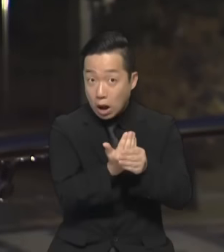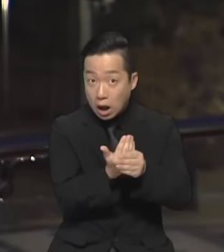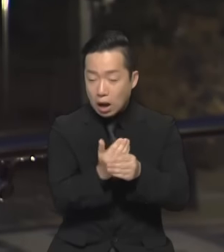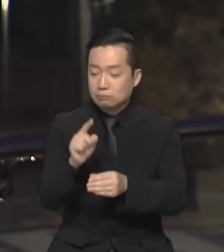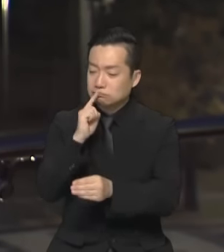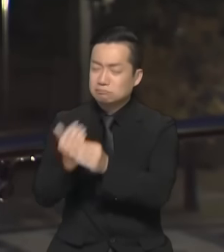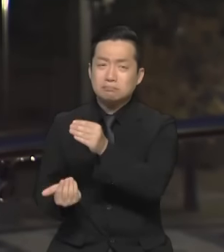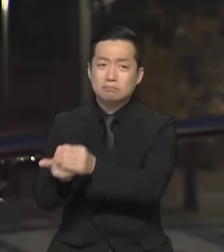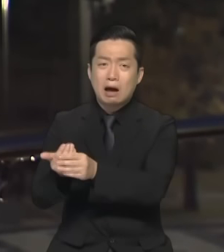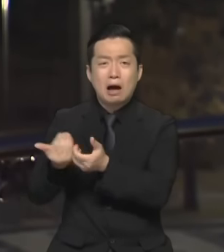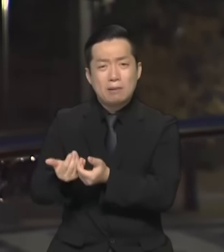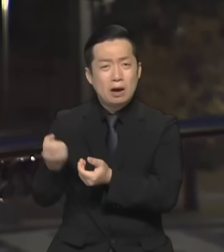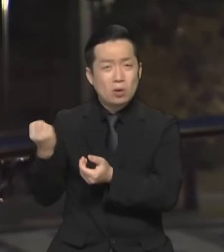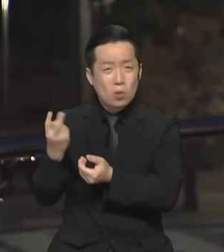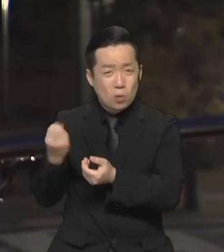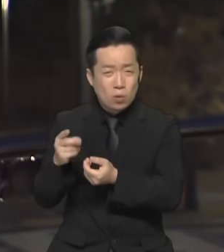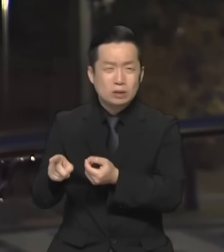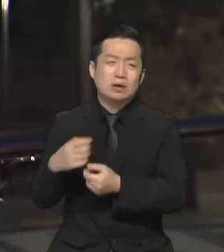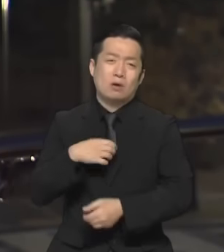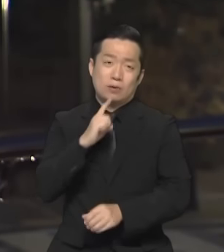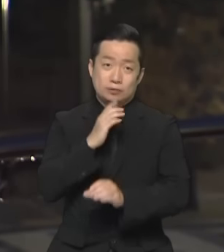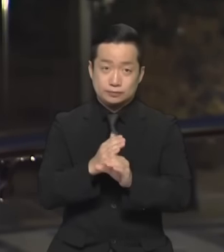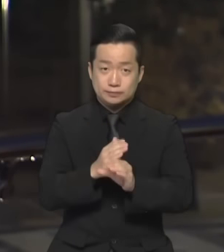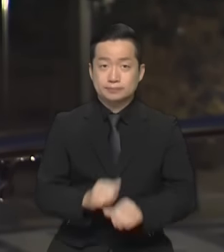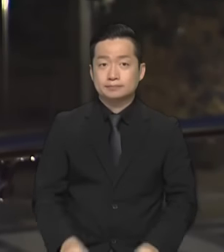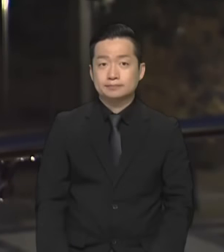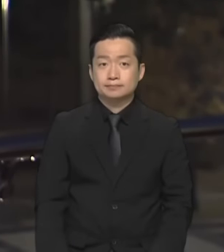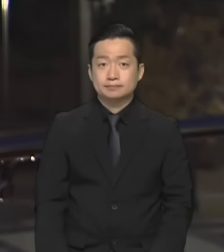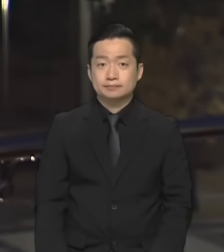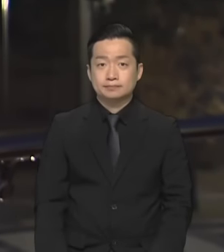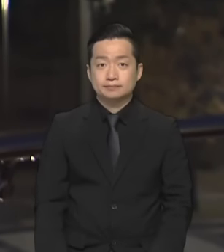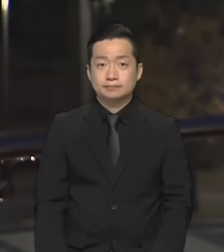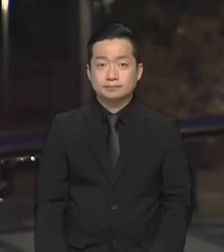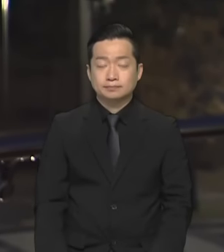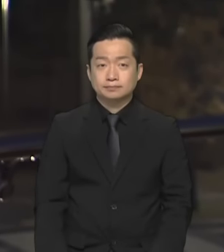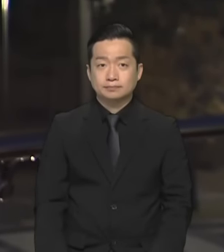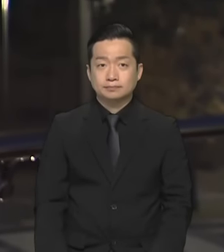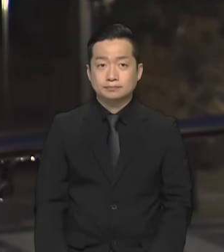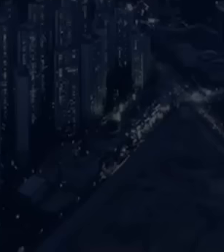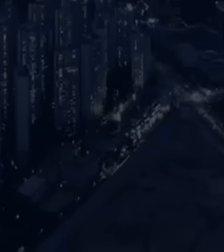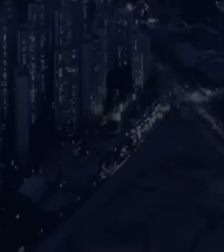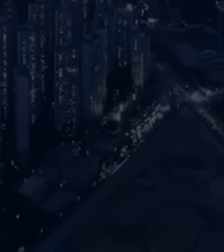계파 갈등이 재연되는 데 대한 우려가 나오고 있습니다. SBS 안희재입니다.